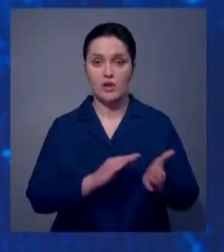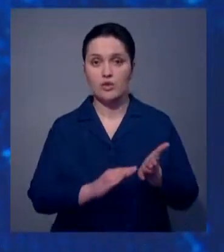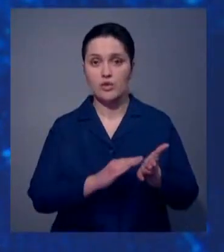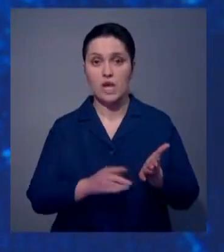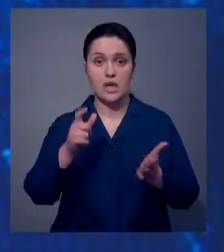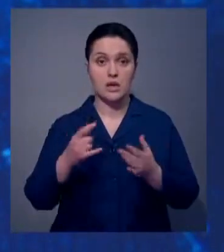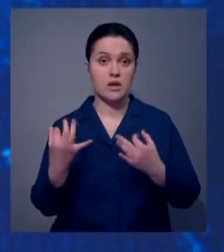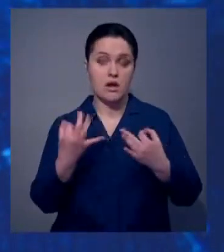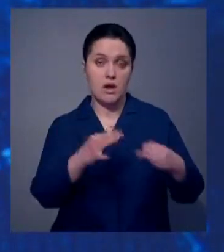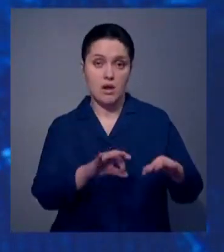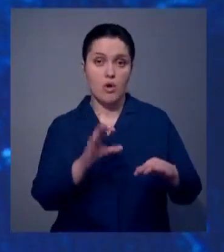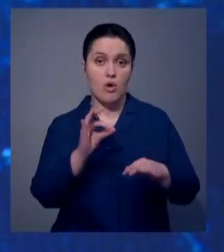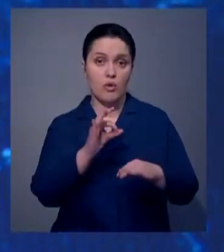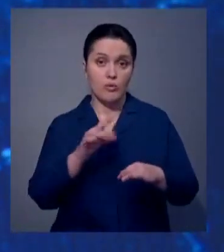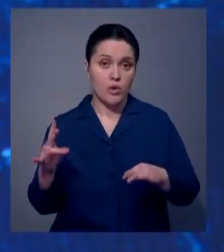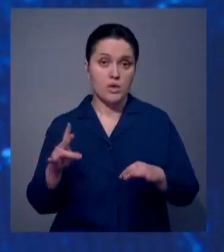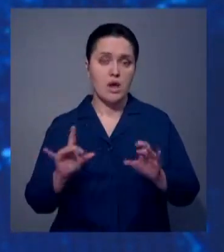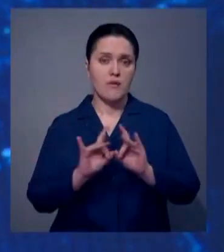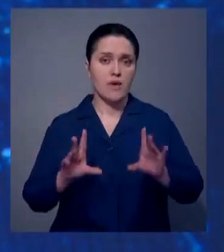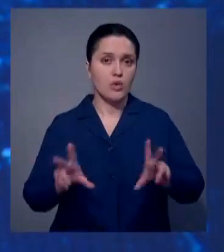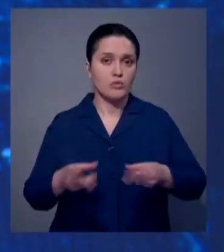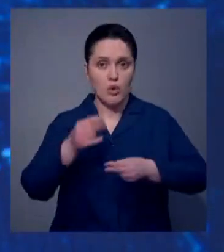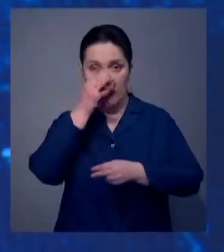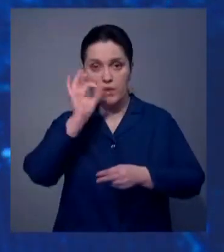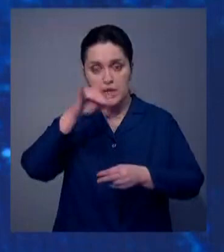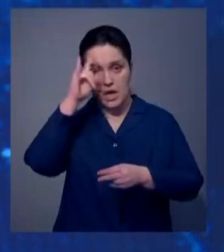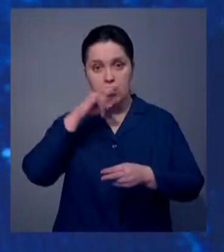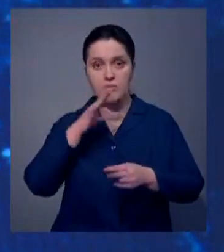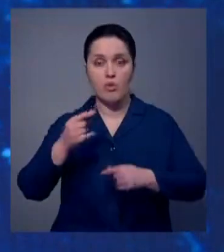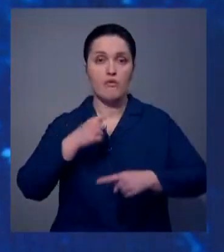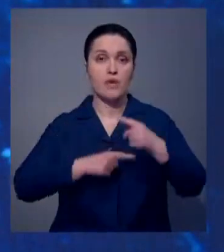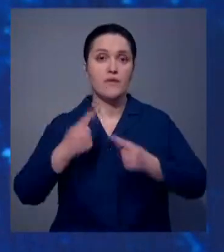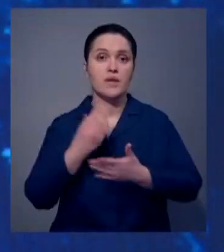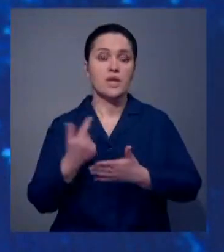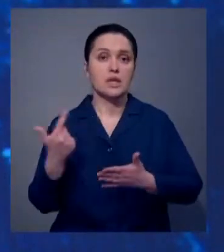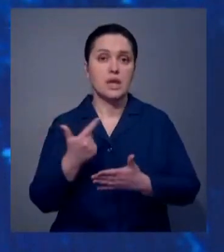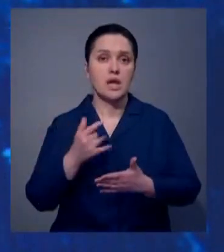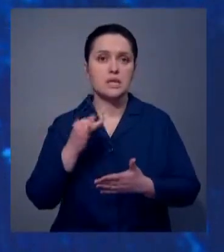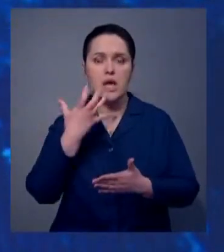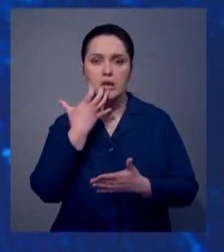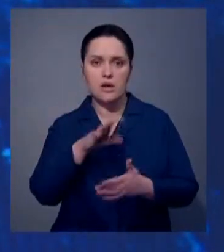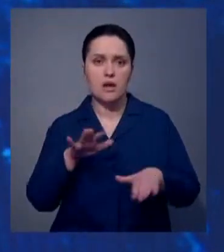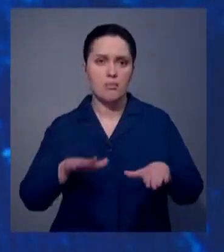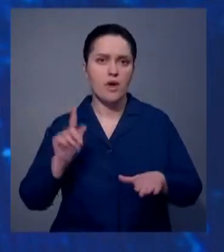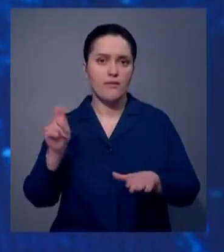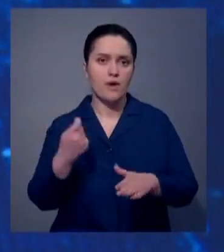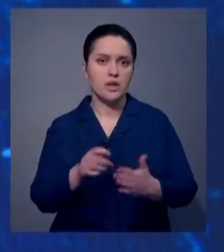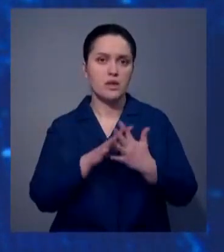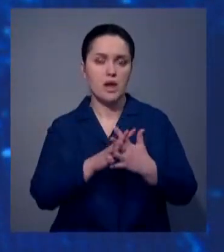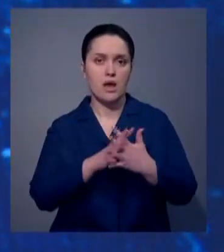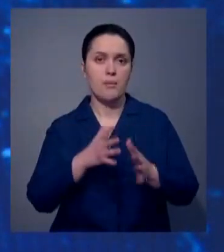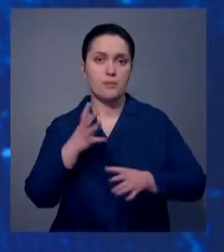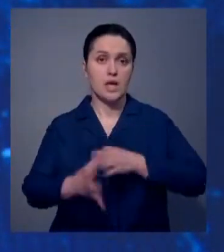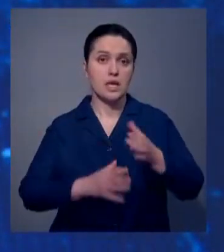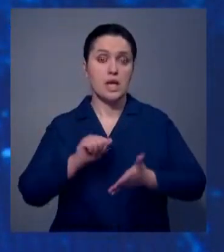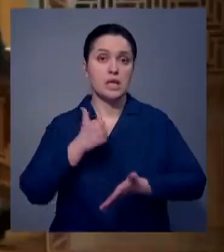Журналисты, аккредитованные в ООН, высказались об успешном опыте Казахстана по возвращению своих граждан из горящих точек с планеты. Среди них